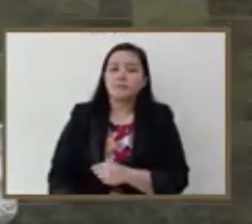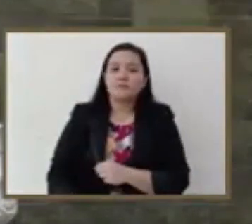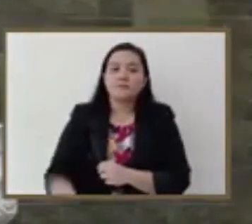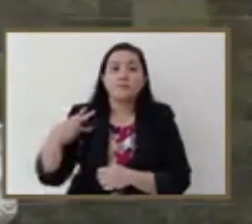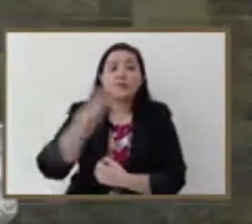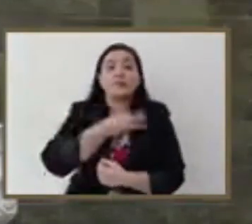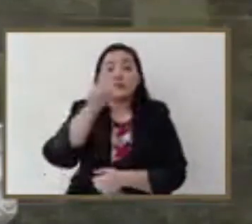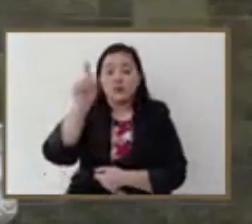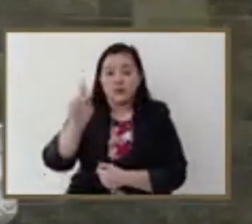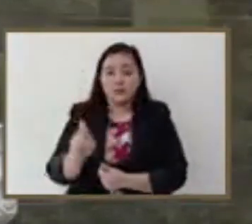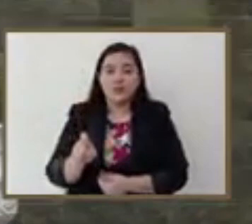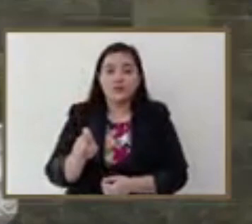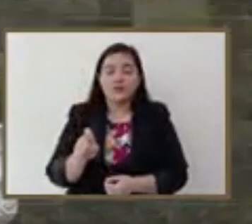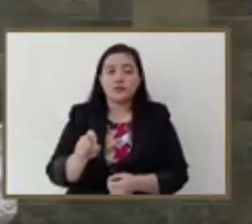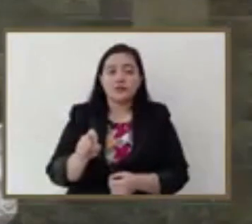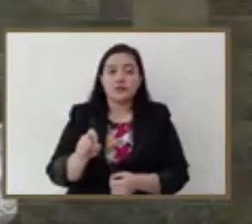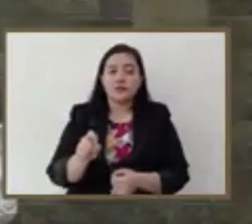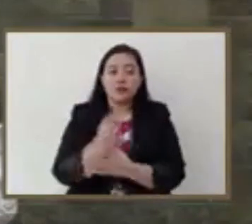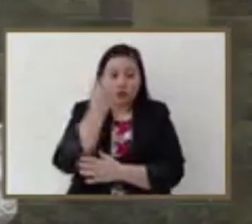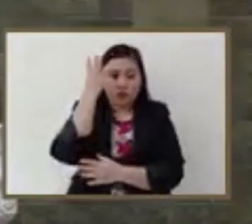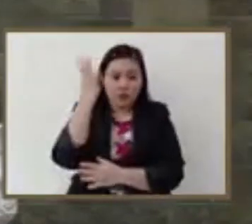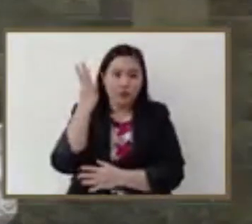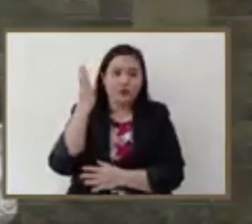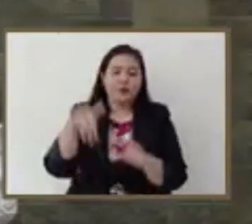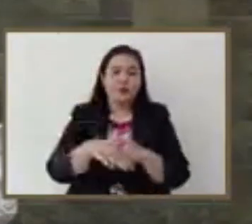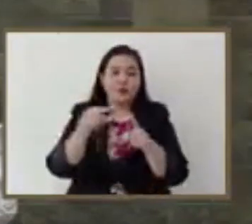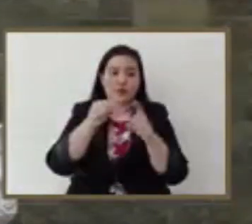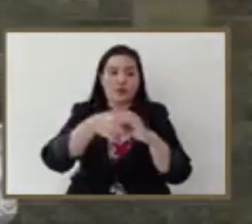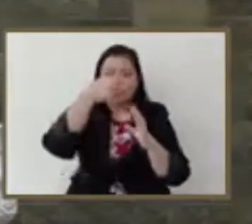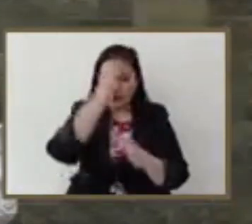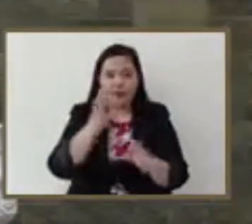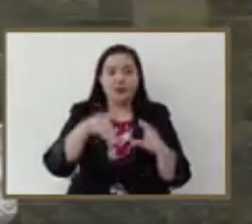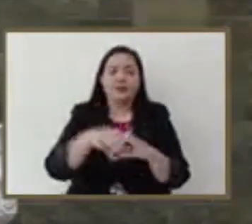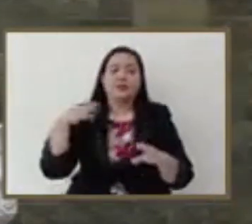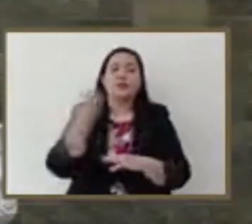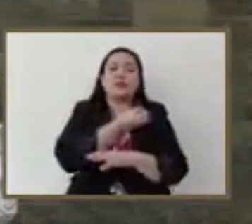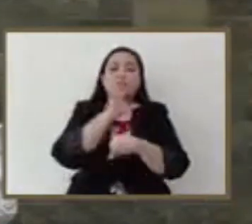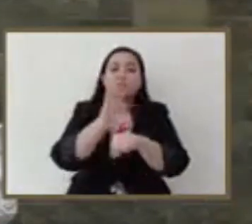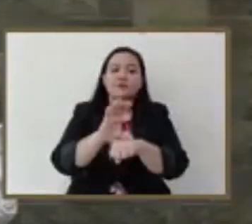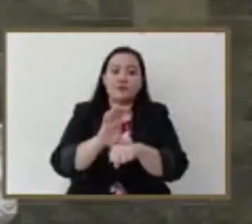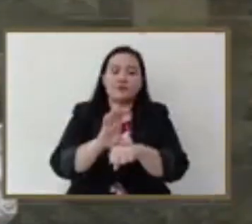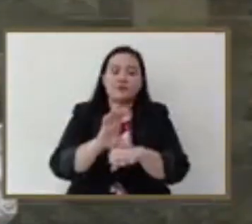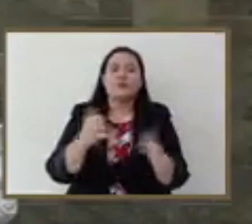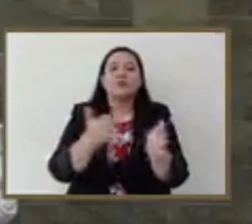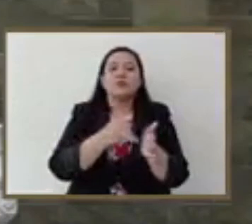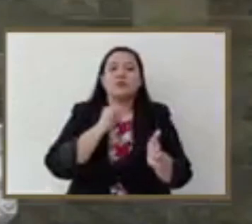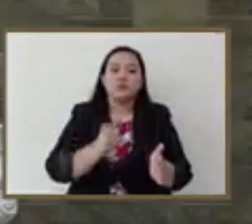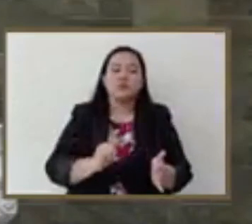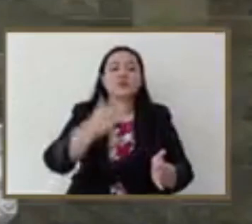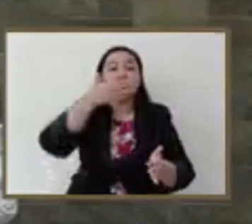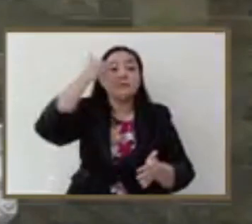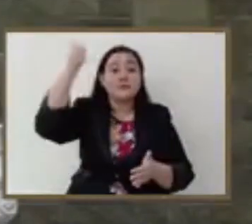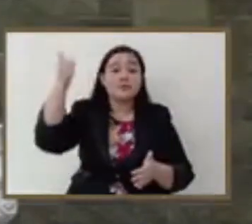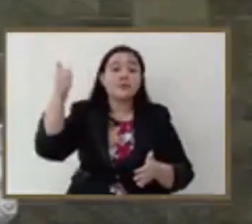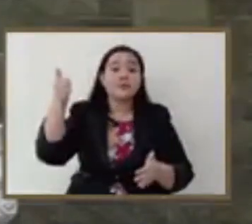tayo sasaganan, salita ng Diyos, ay wala pong iba kundi ang church. It's the best place, it's the best organization of